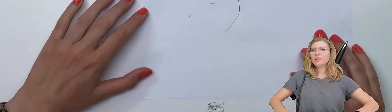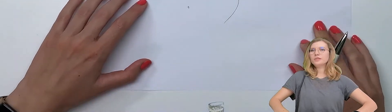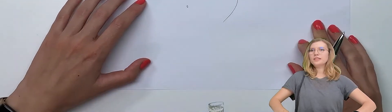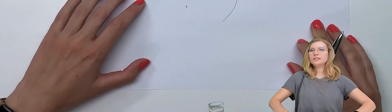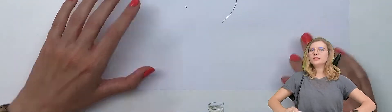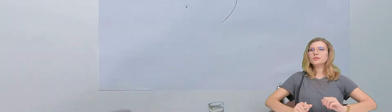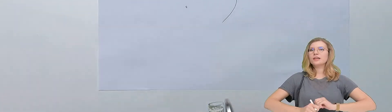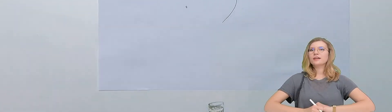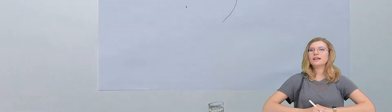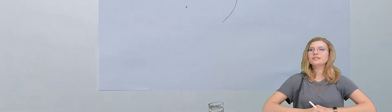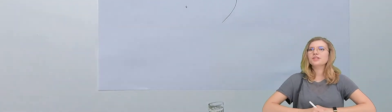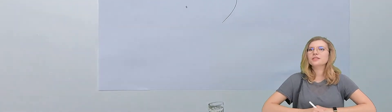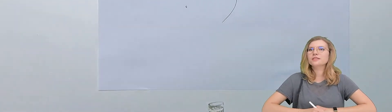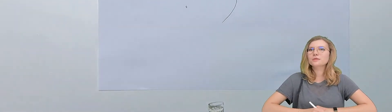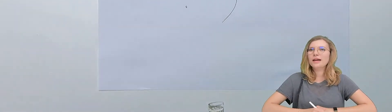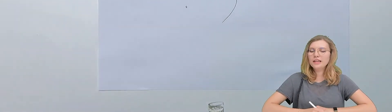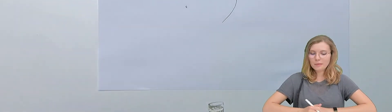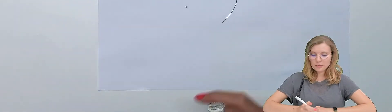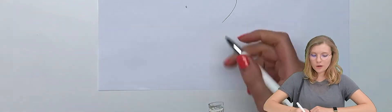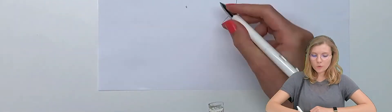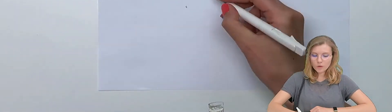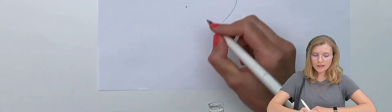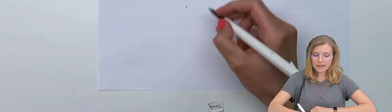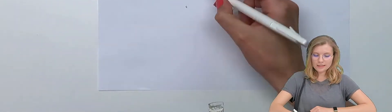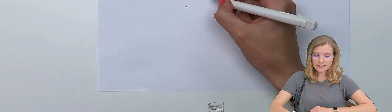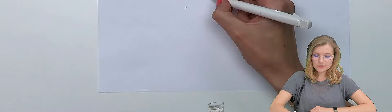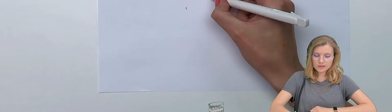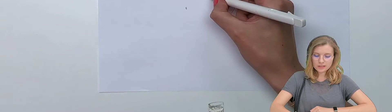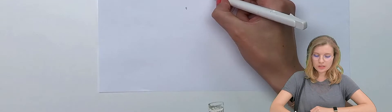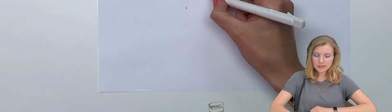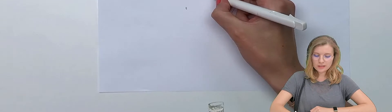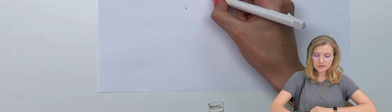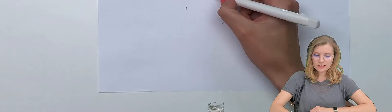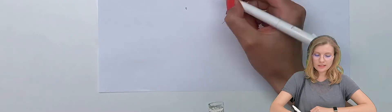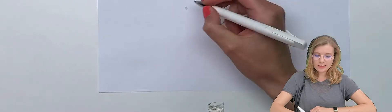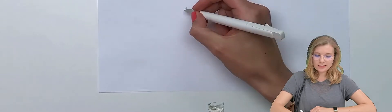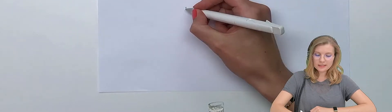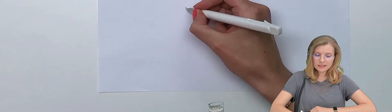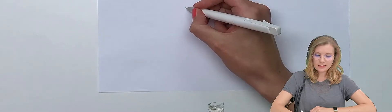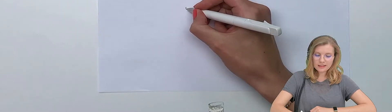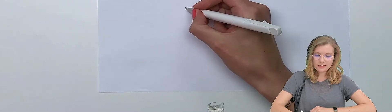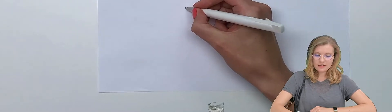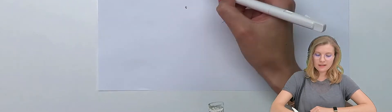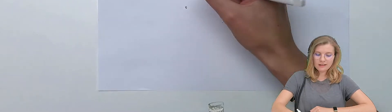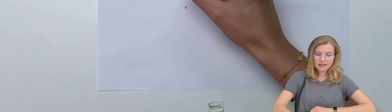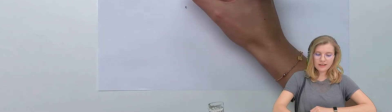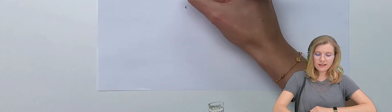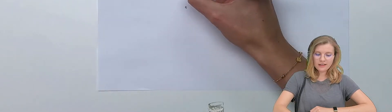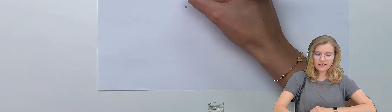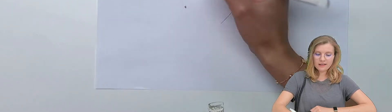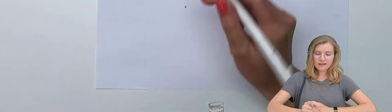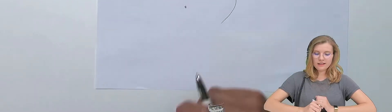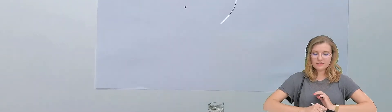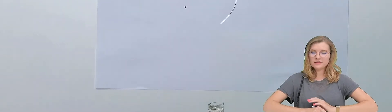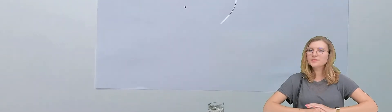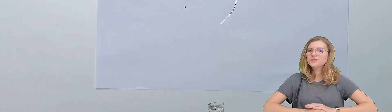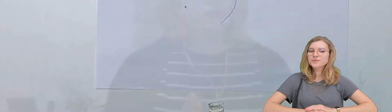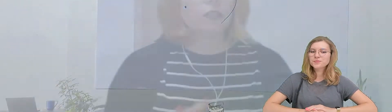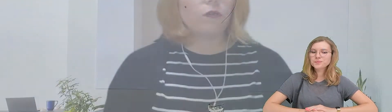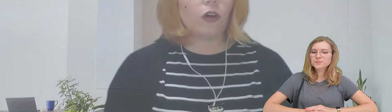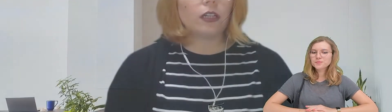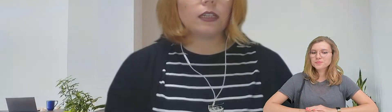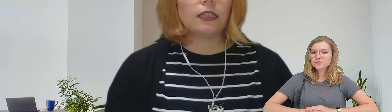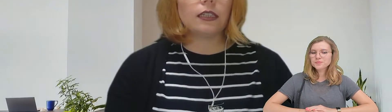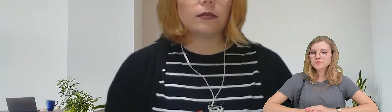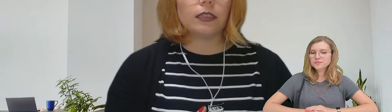kennt man, glaube ich. Ne? Das ist so der klassische Smiley, manchmal auch ohne Nase. Also dieser Strich hier soll ja die Nase sein. Genau. Okay. Ja. Und das setzt sich